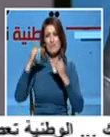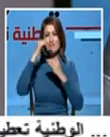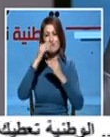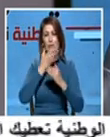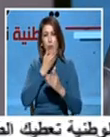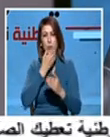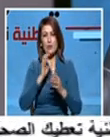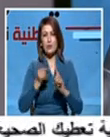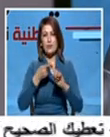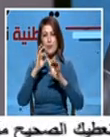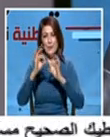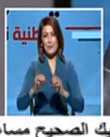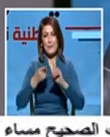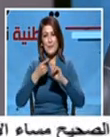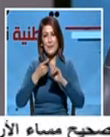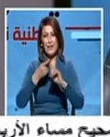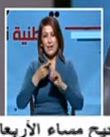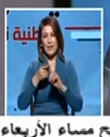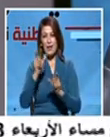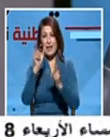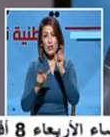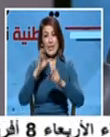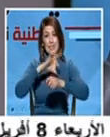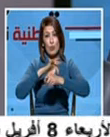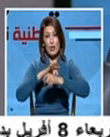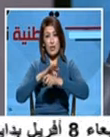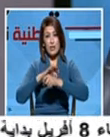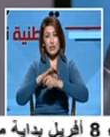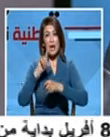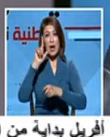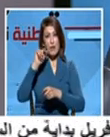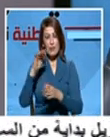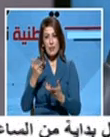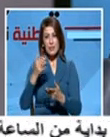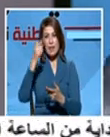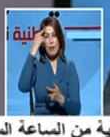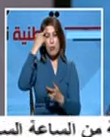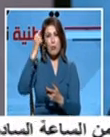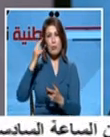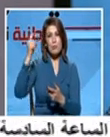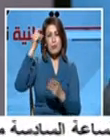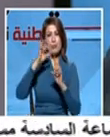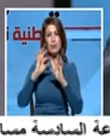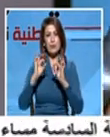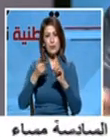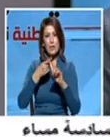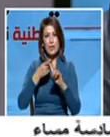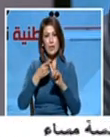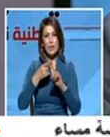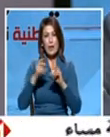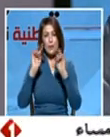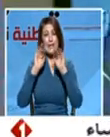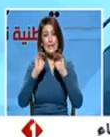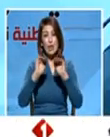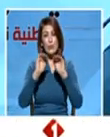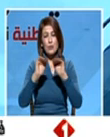بار كونتر المرضى هذوما كان عندهم شويه سخانه ولا عندهم يشكوا اللي هما عندهم الكوفيد، نعم يوقفوا الادويه نتاع لي زوفيسين. نقول لك